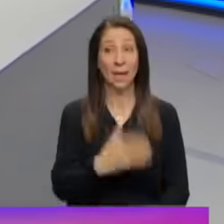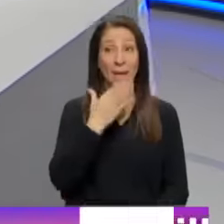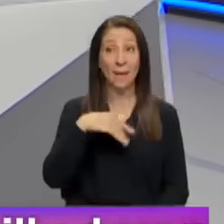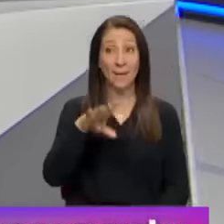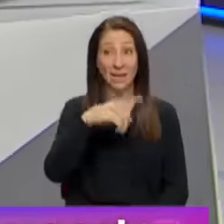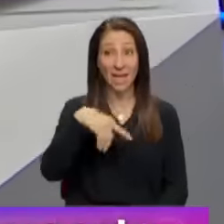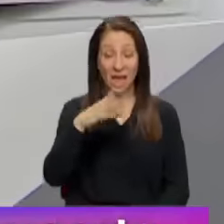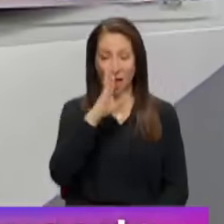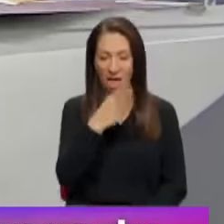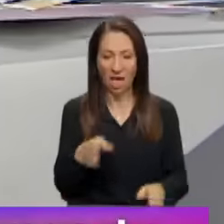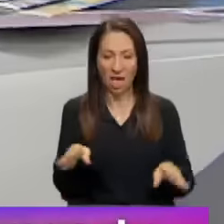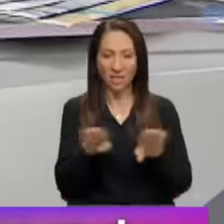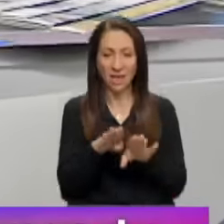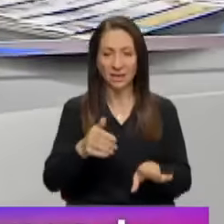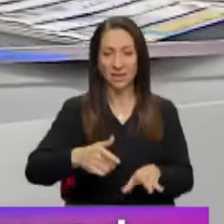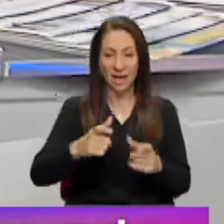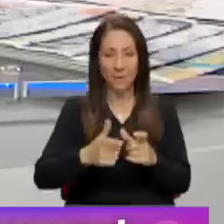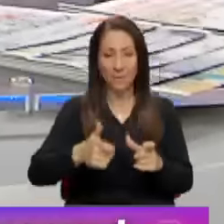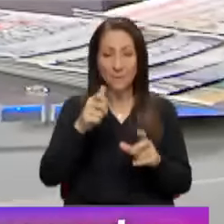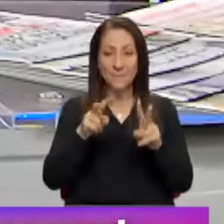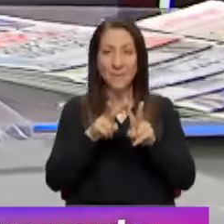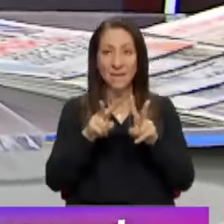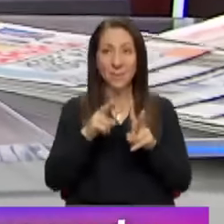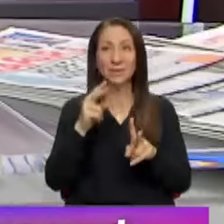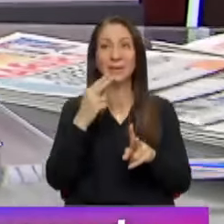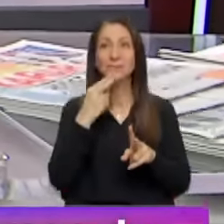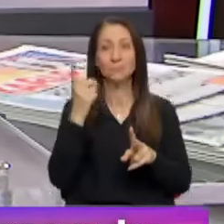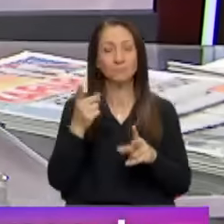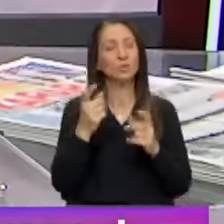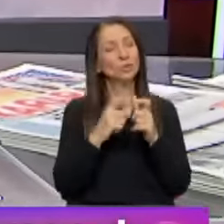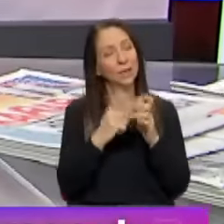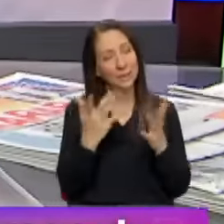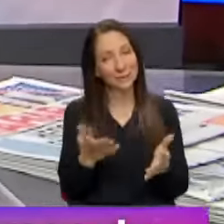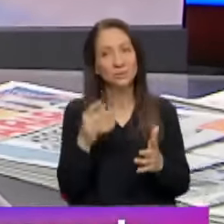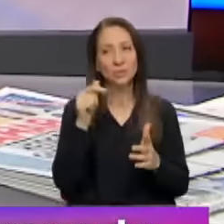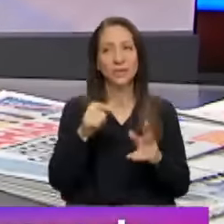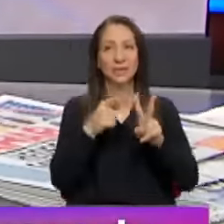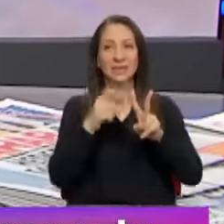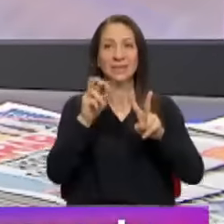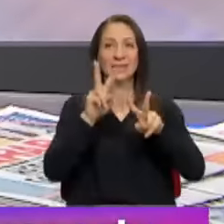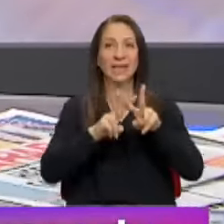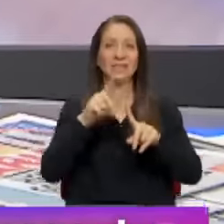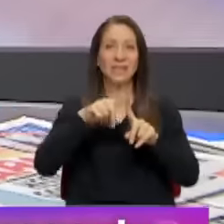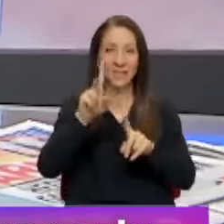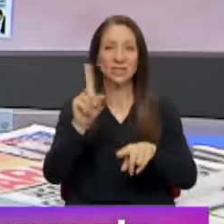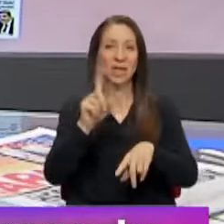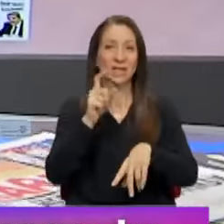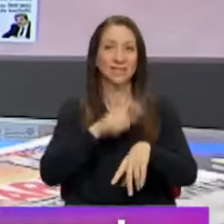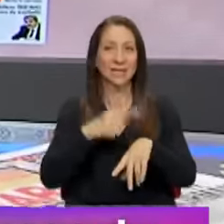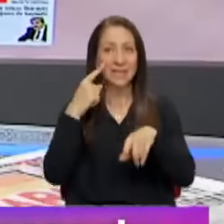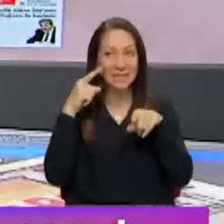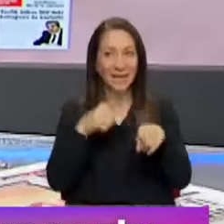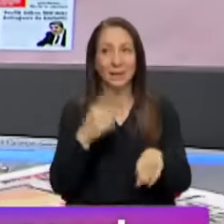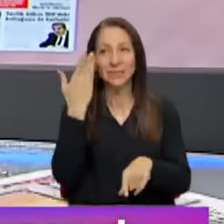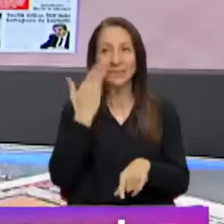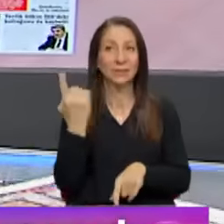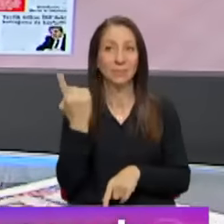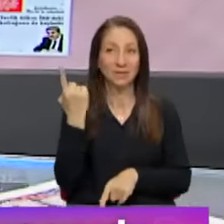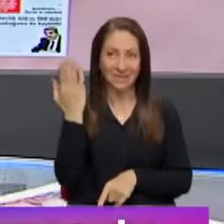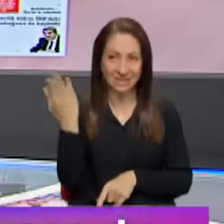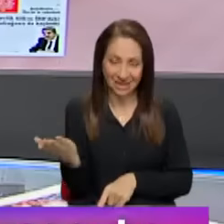Emeklilikte Adalet Derneği Başkanı Mihriban Uğurlu, günaydın. Şu anda NAV ekranlarında Çalar Saati takip eden